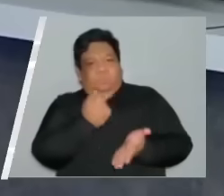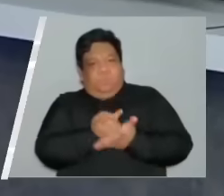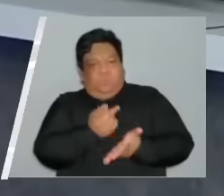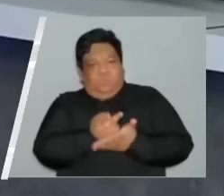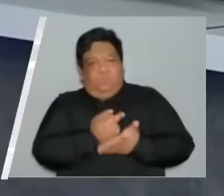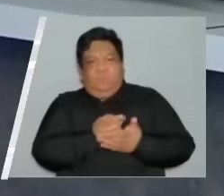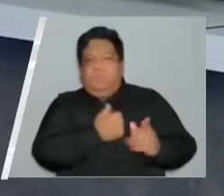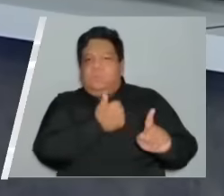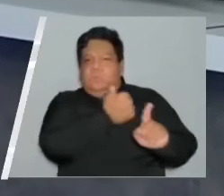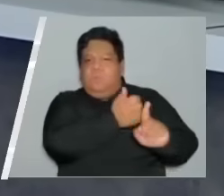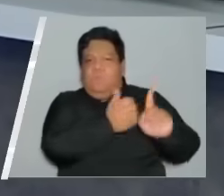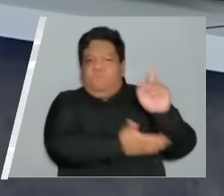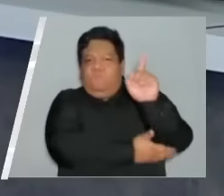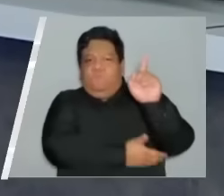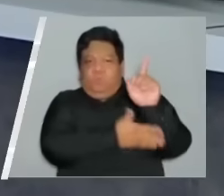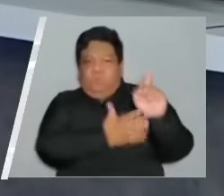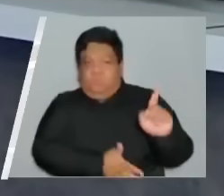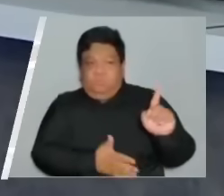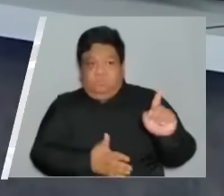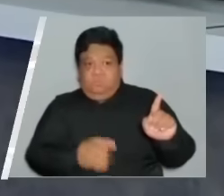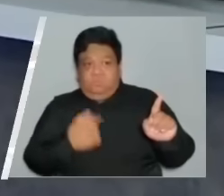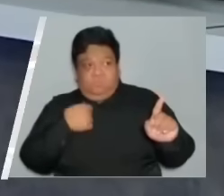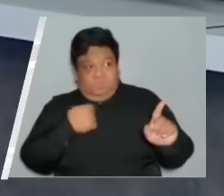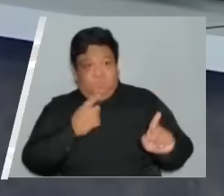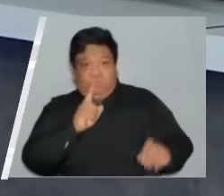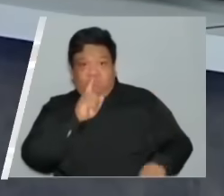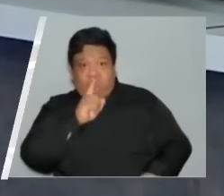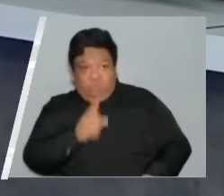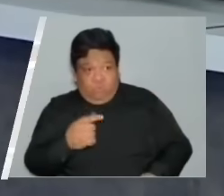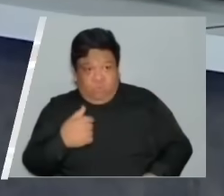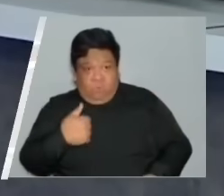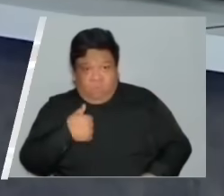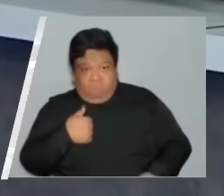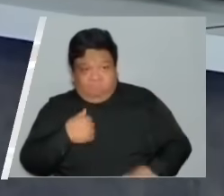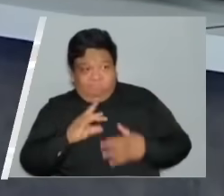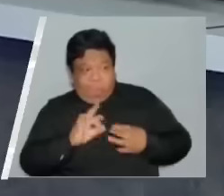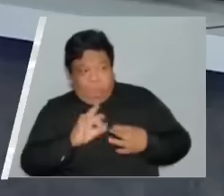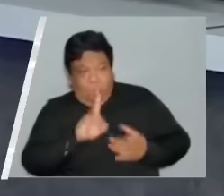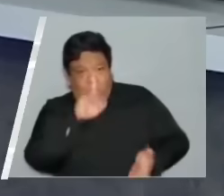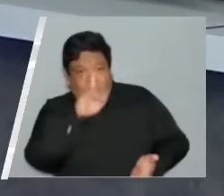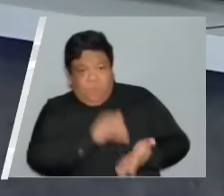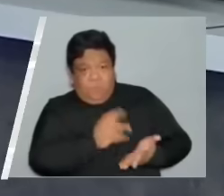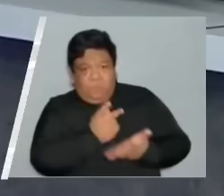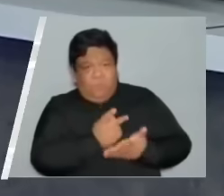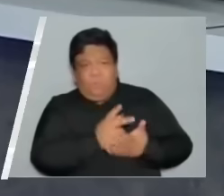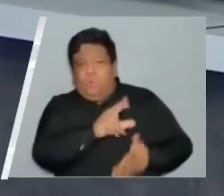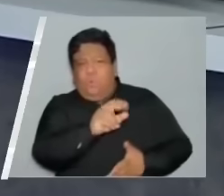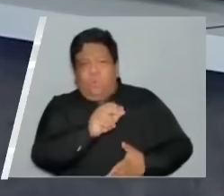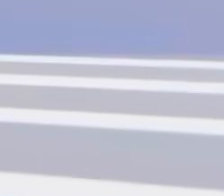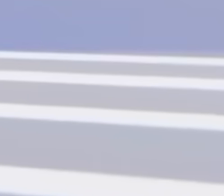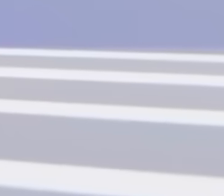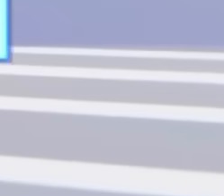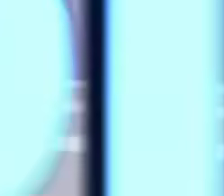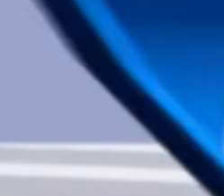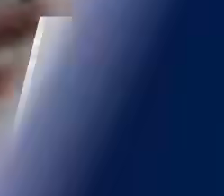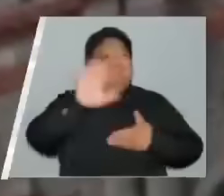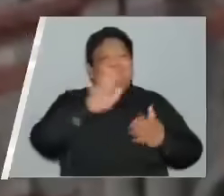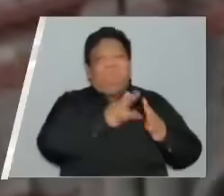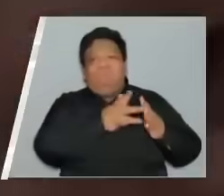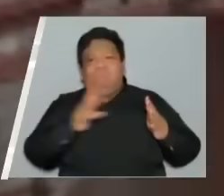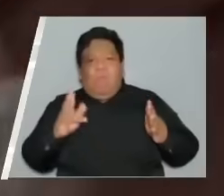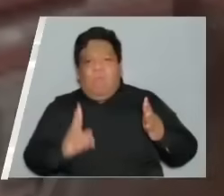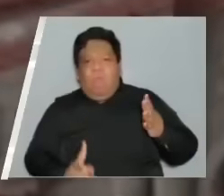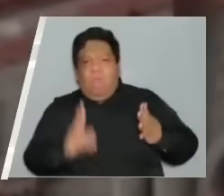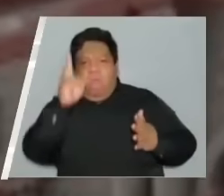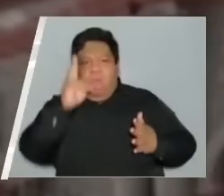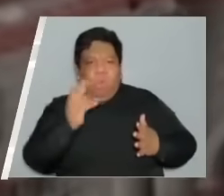niya, hindi totoong 1,000 ang kanyang siningil at pinutol daw ang buong video. Saksi si Maki Pulido. You take